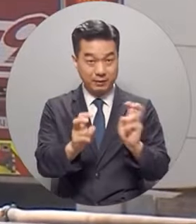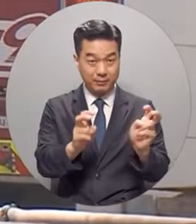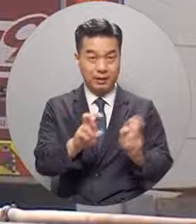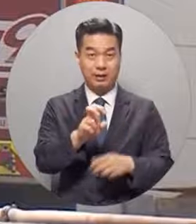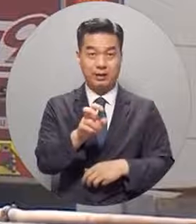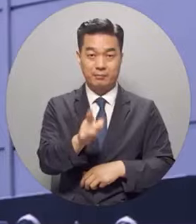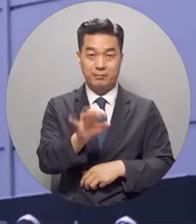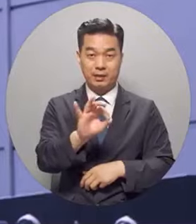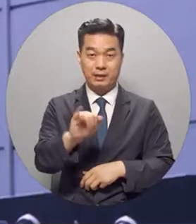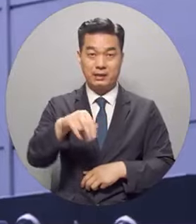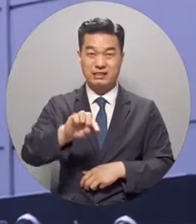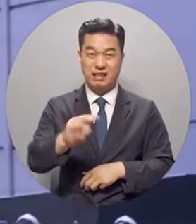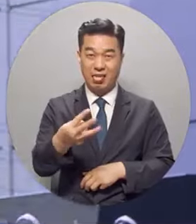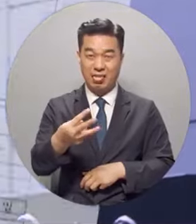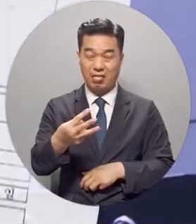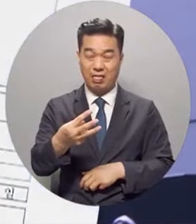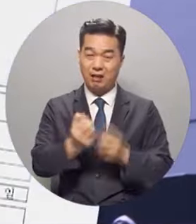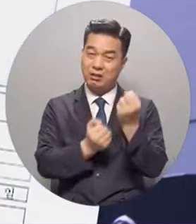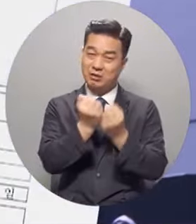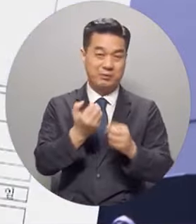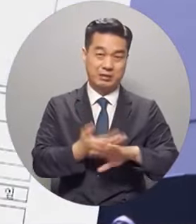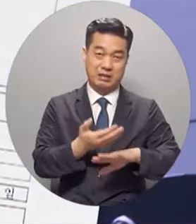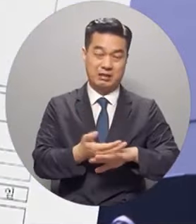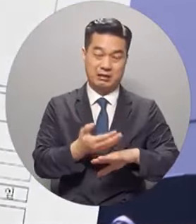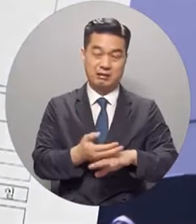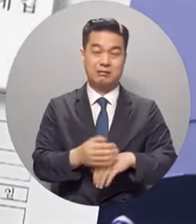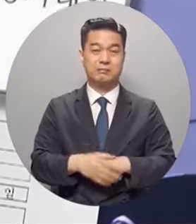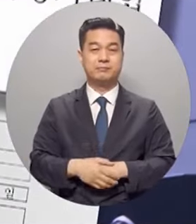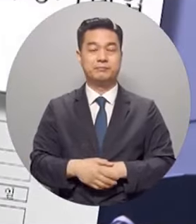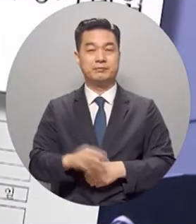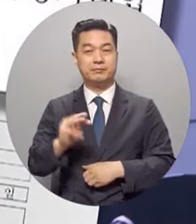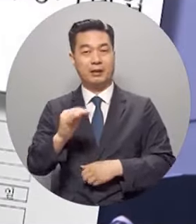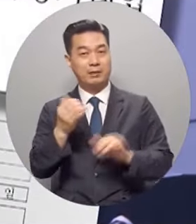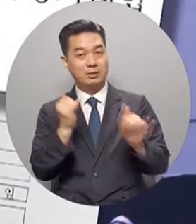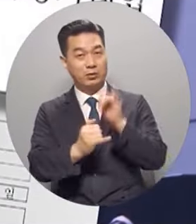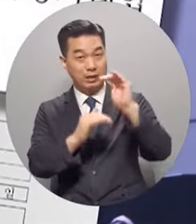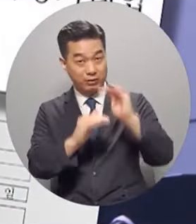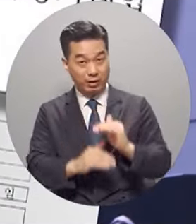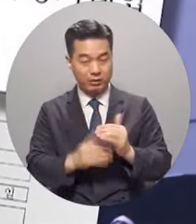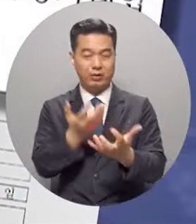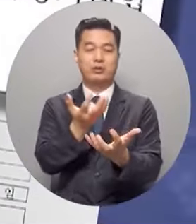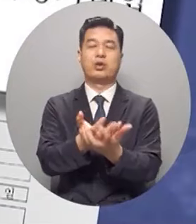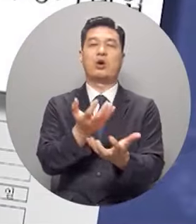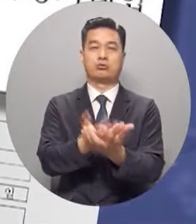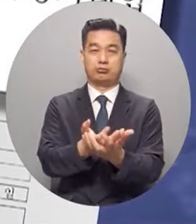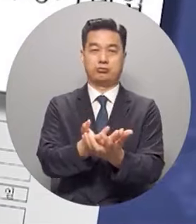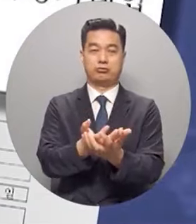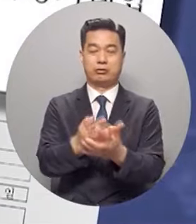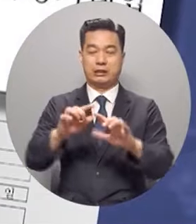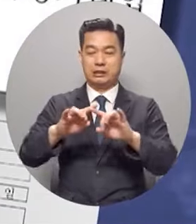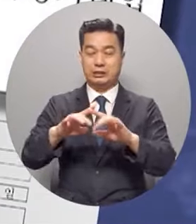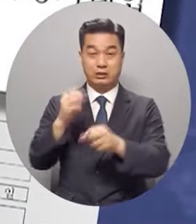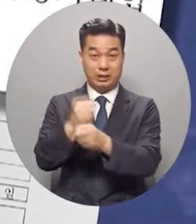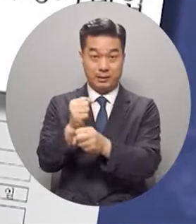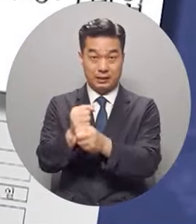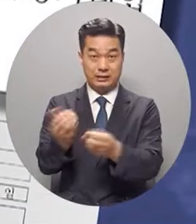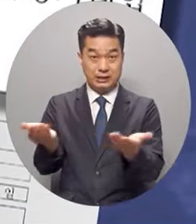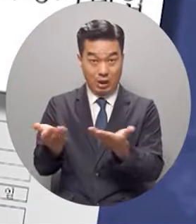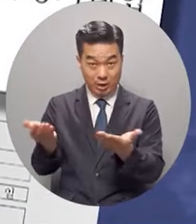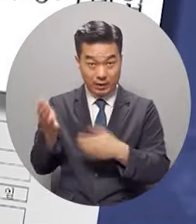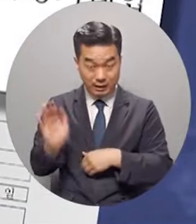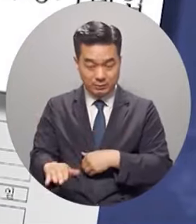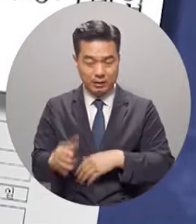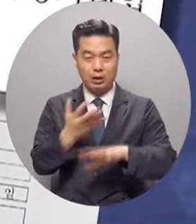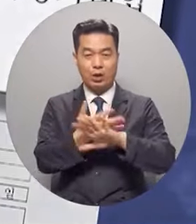설명은 전혀 다릅니다. 메이셀 측 관계자는 MBC와 통화해서 서류상으론 배터리 제조업체지만 사실상